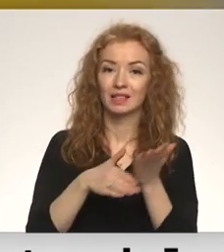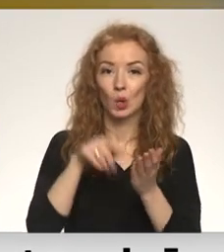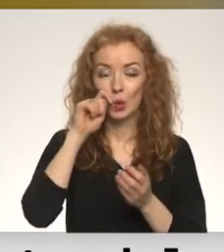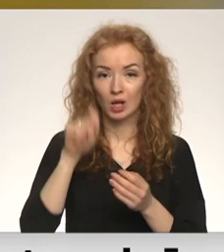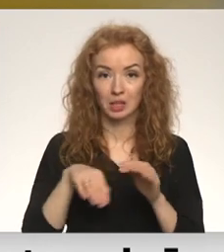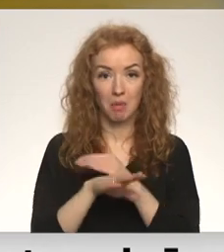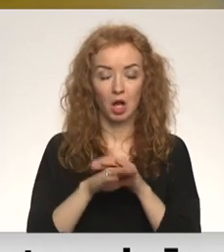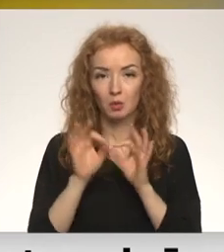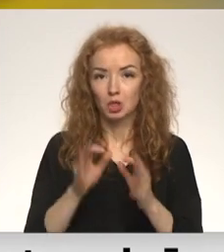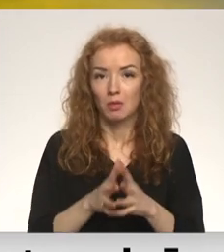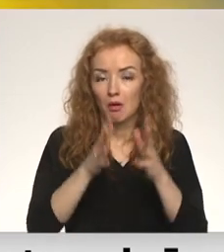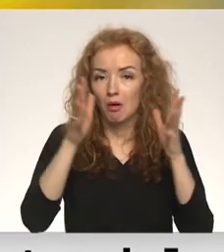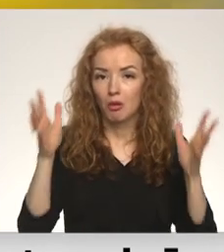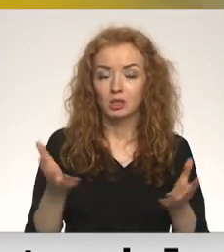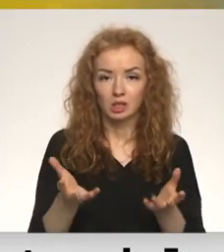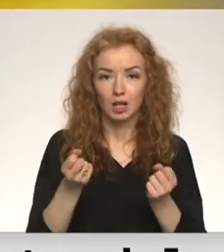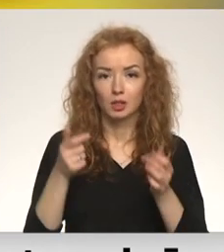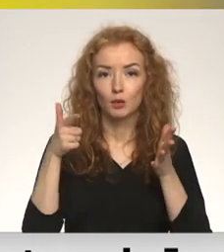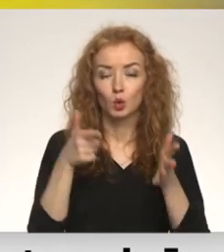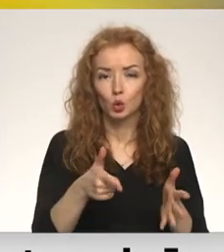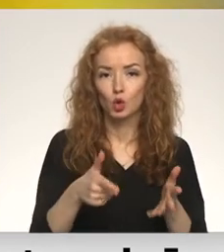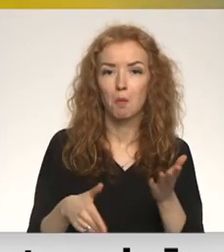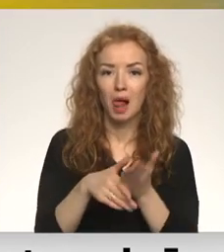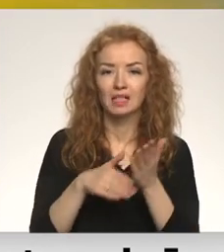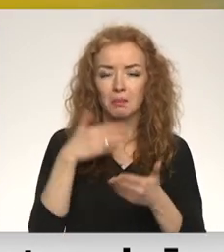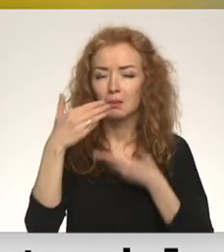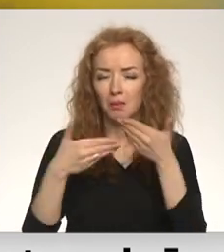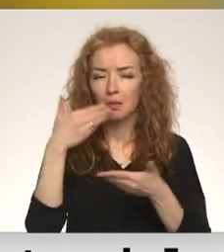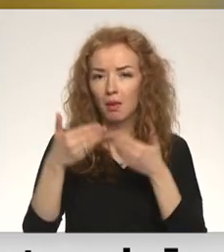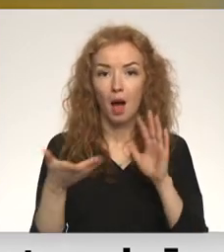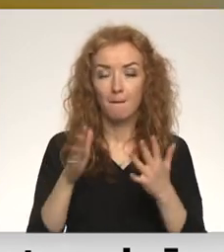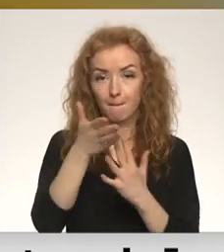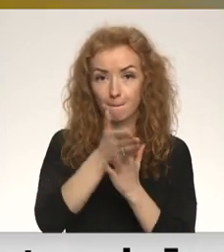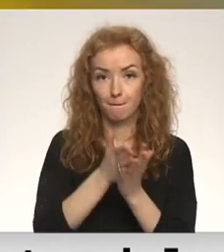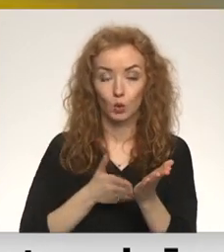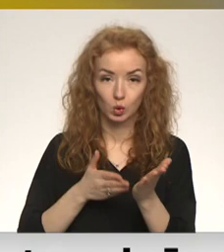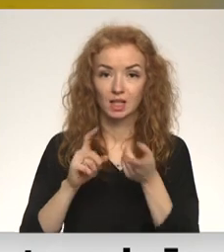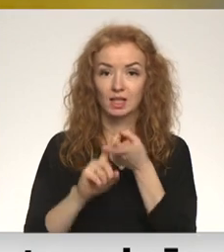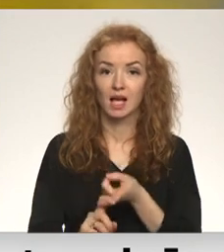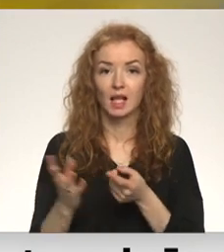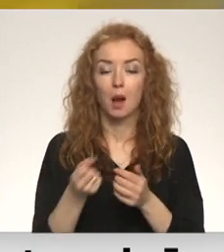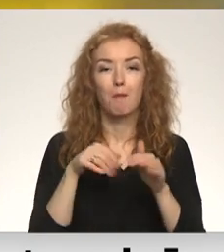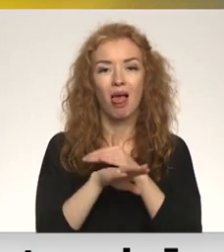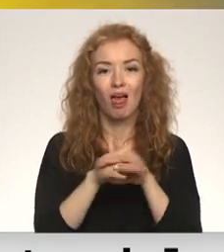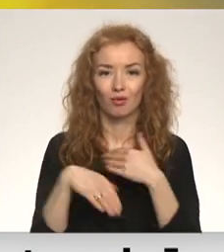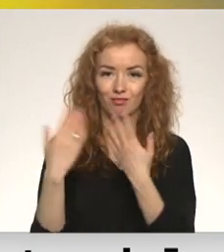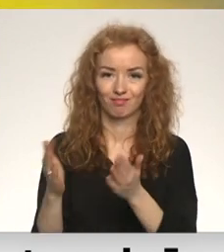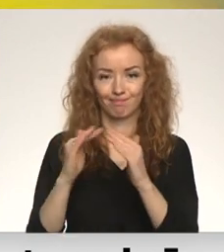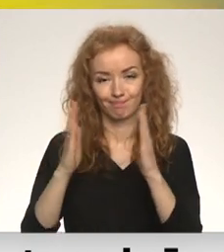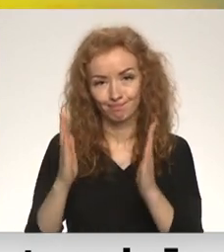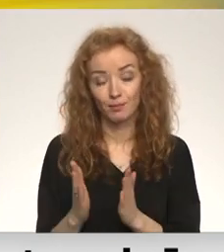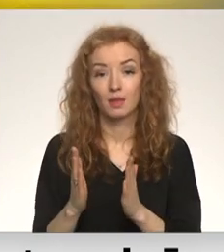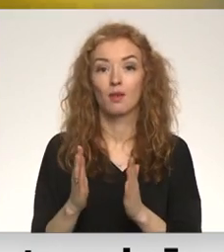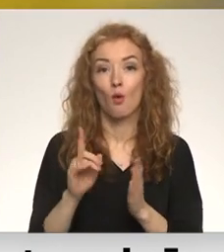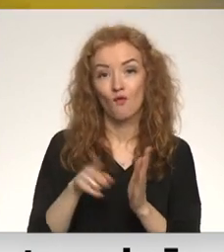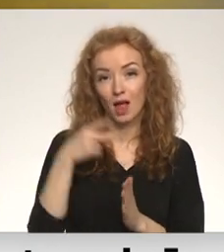ir milzīga. Saņemt vairāk nekā 7000 palīdzības pieteikumu, aptuveni puse no tiem saistīta ar bēgļu izmitināšanu. Vēl